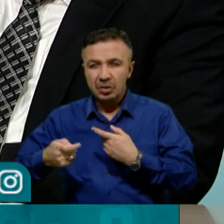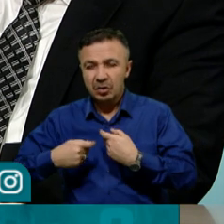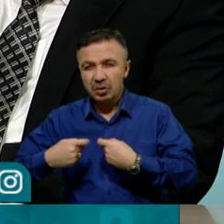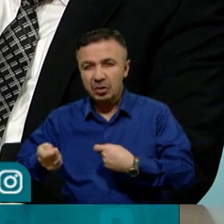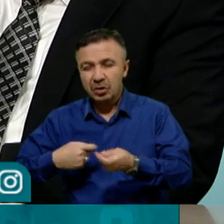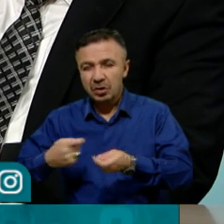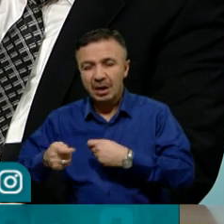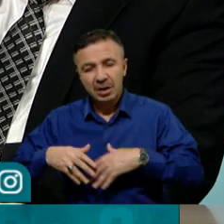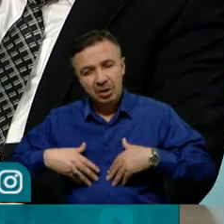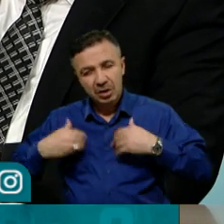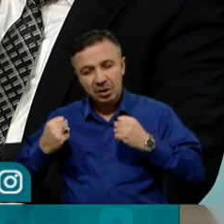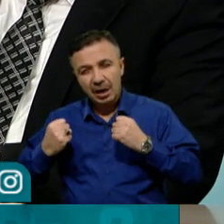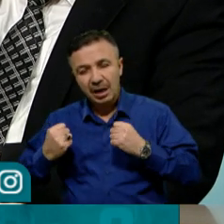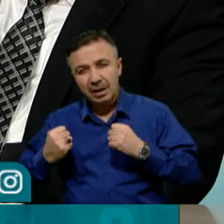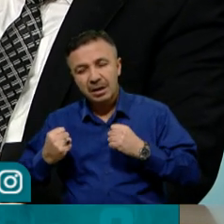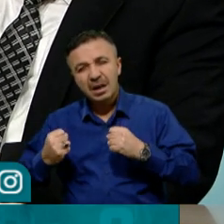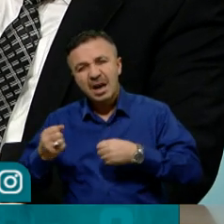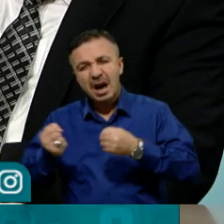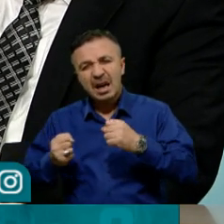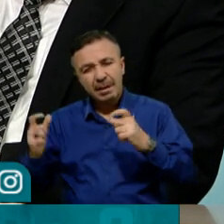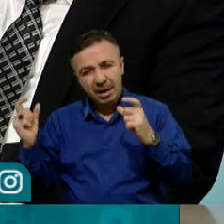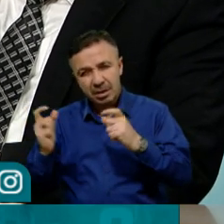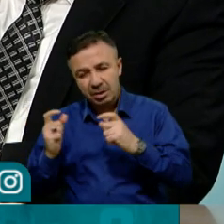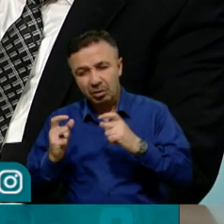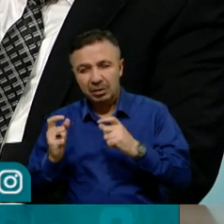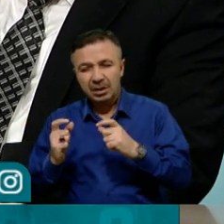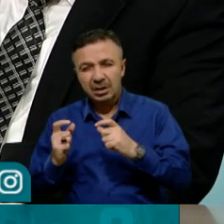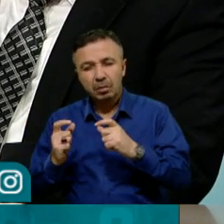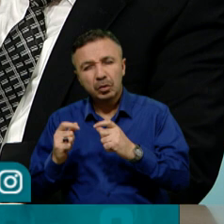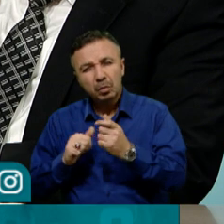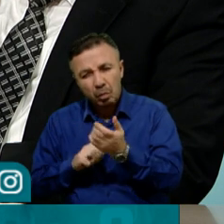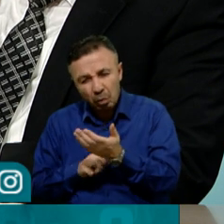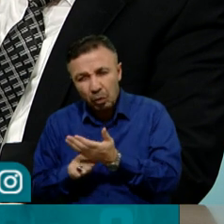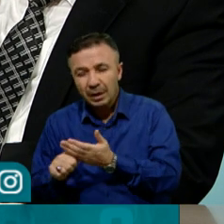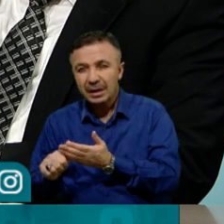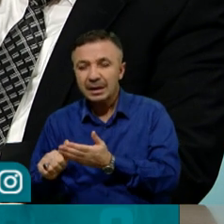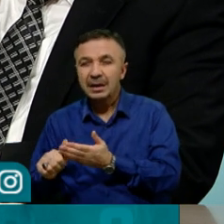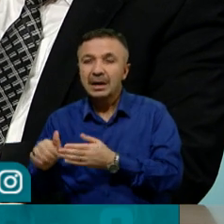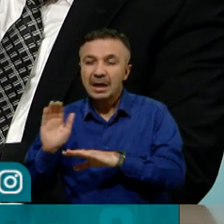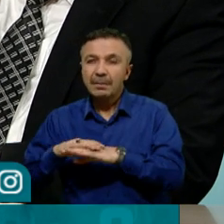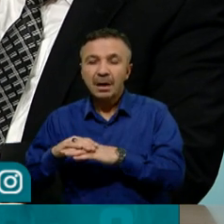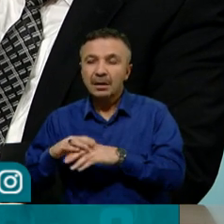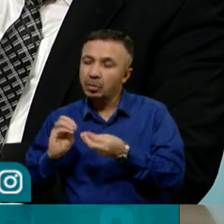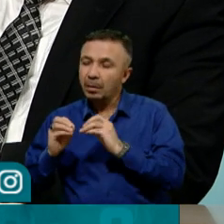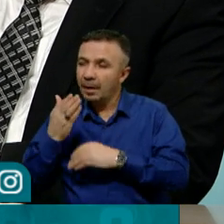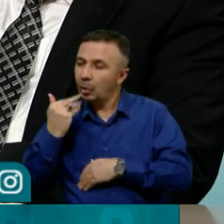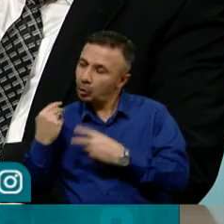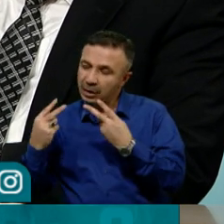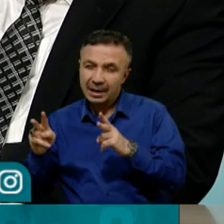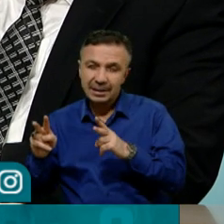sağlık ara araç sigortası bütün bunları yaptırmakta bir sakınca yoktur ama biz burada